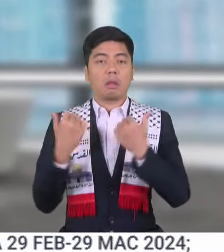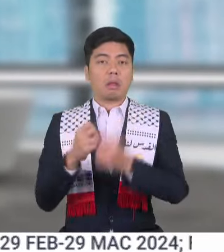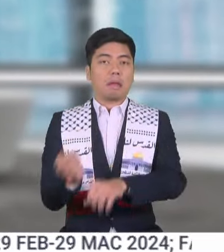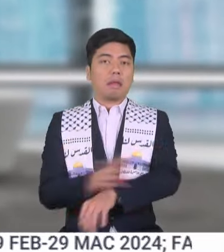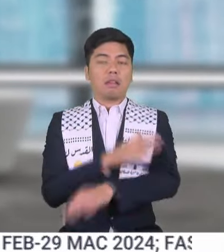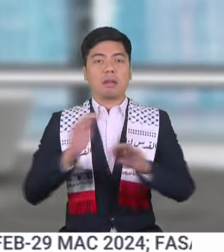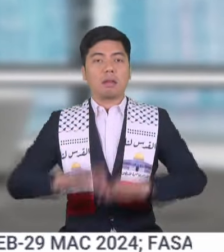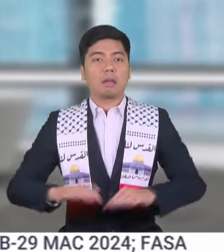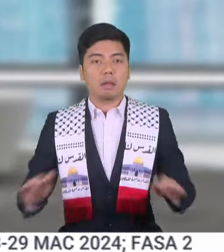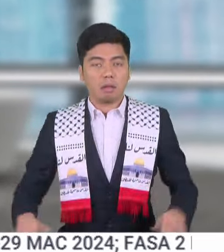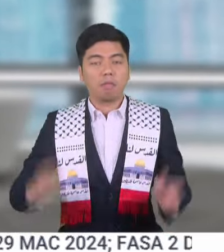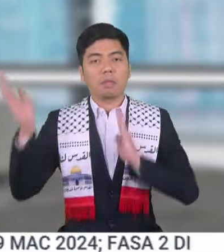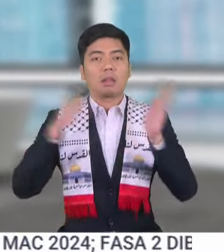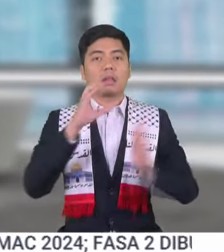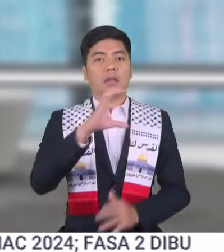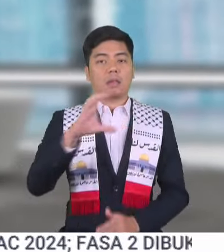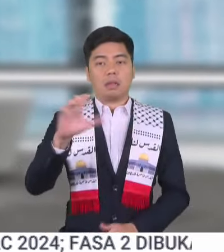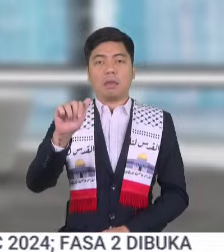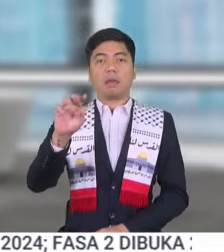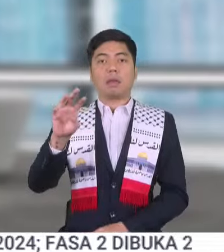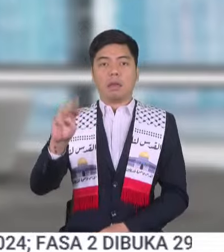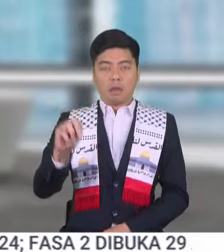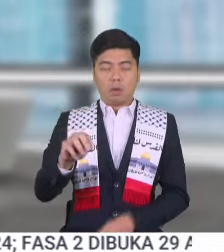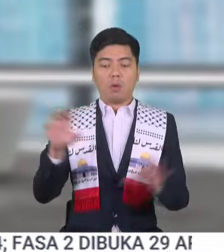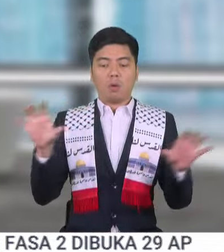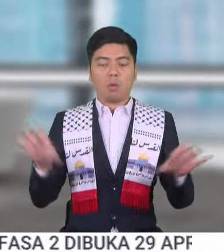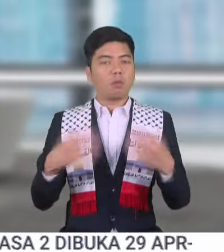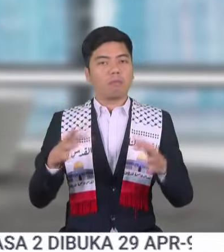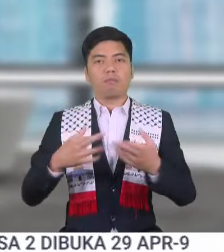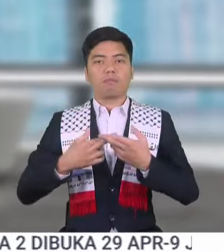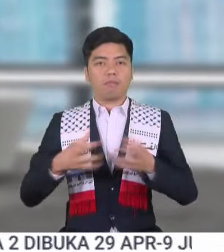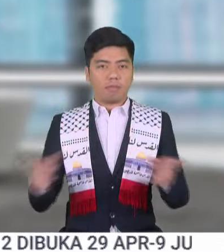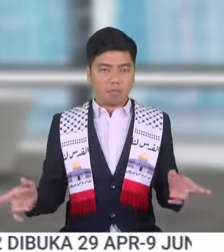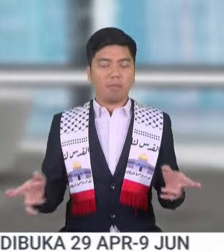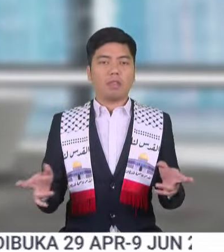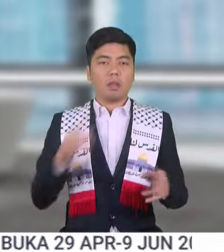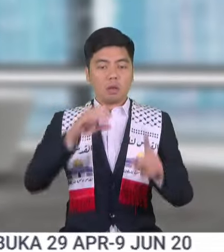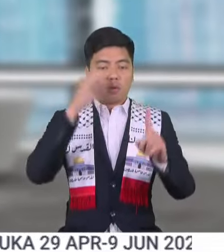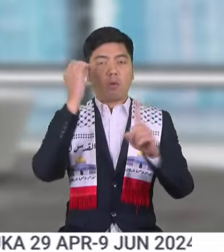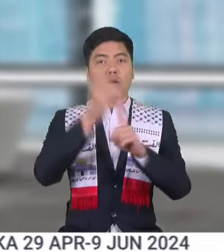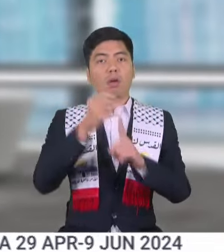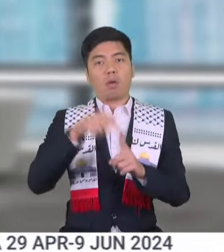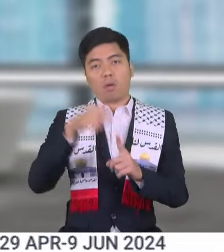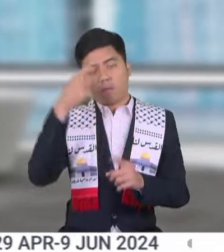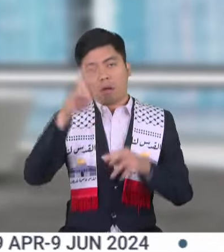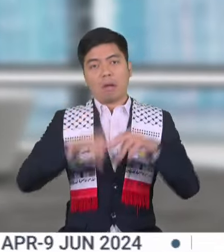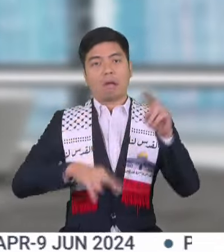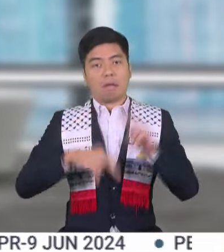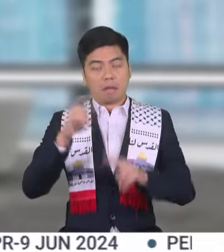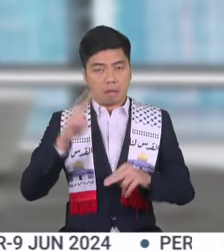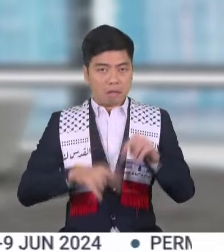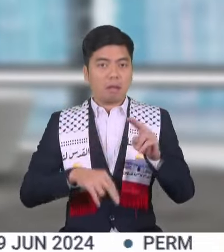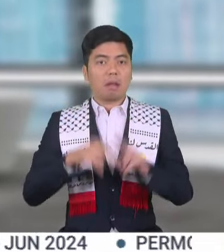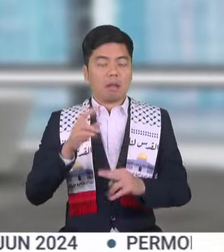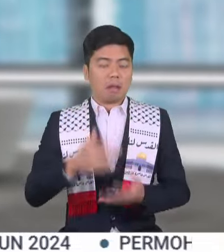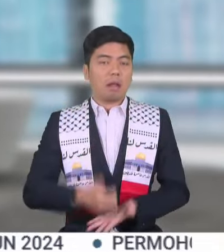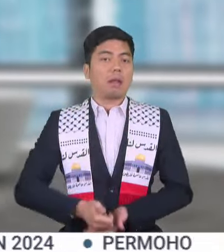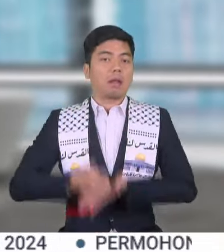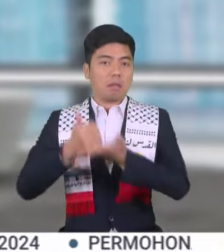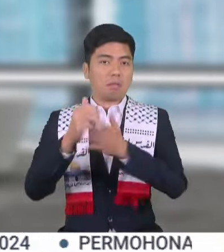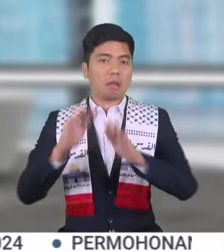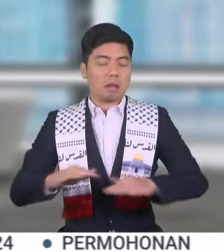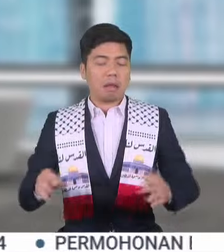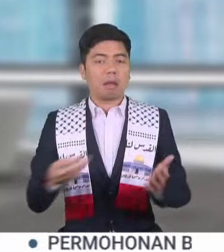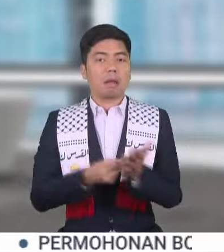Persatuan Kanser Kanak-Kanak Malaysia CCCAM dilancarkan secara rasmi. Objektif utama penubuhannya demi membantu meringankan